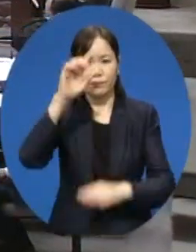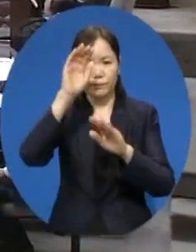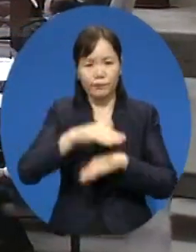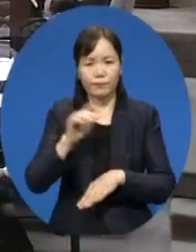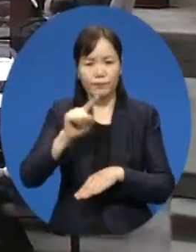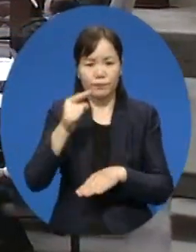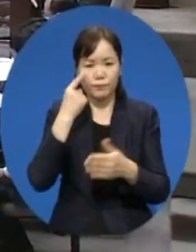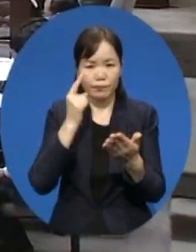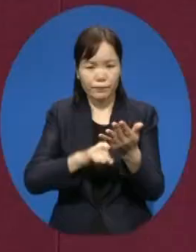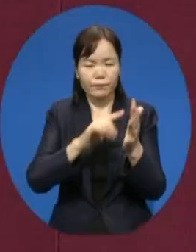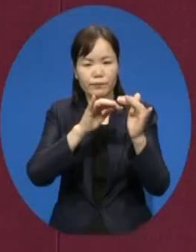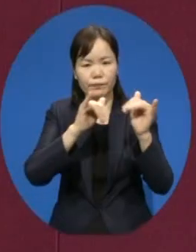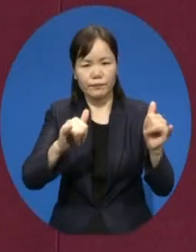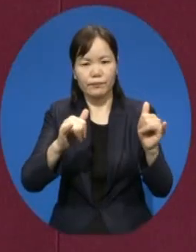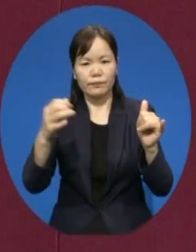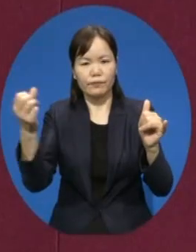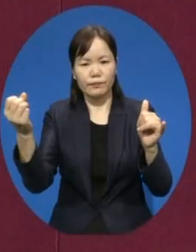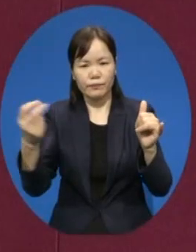내용이 목격자와